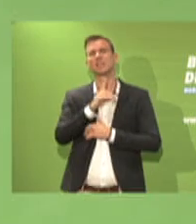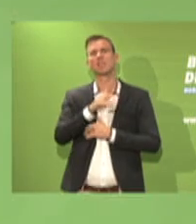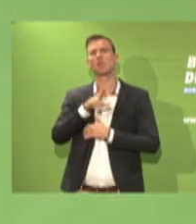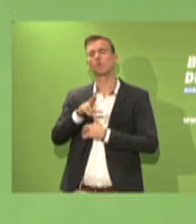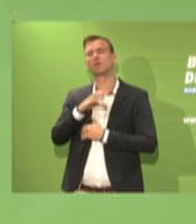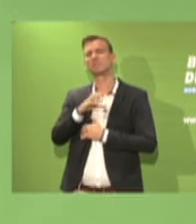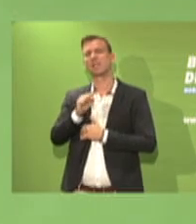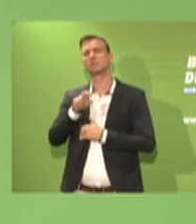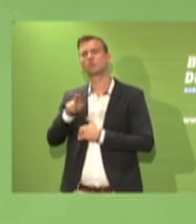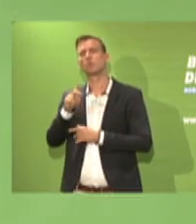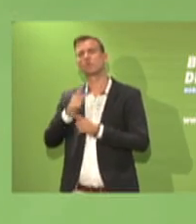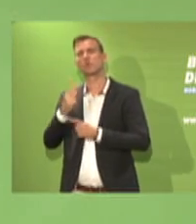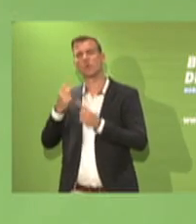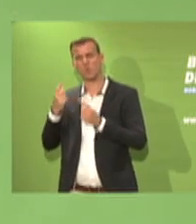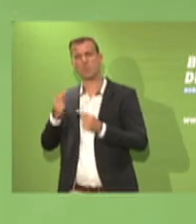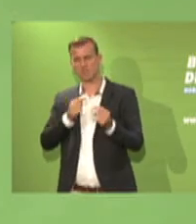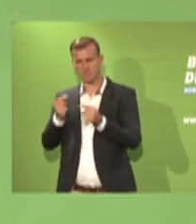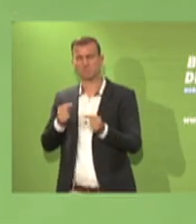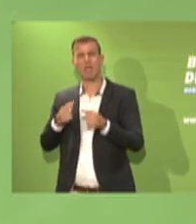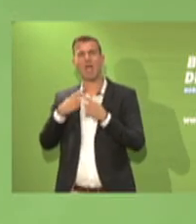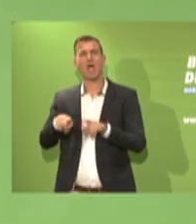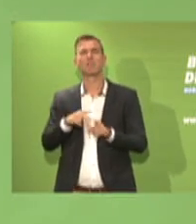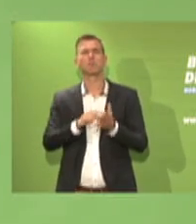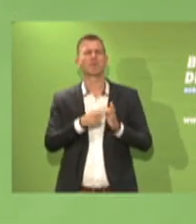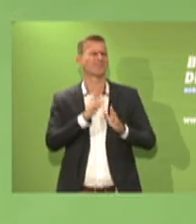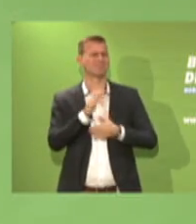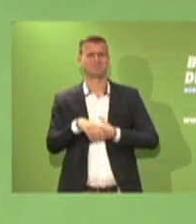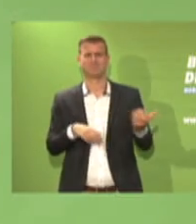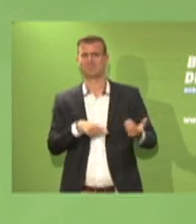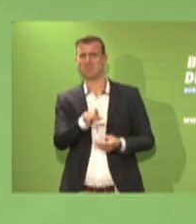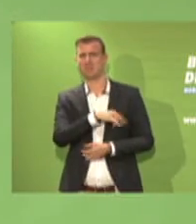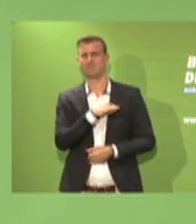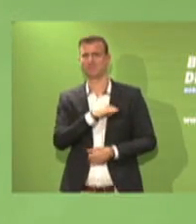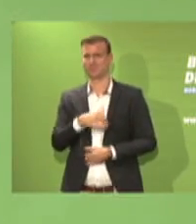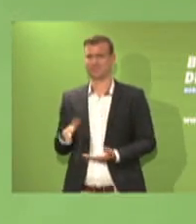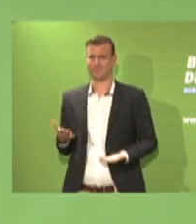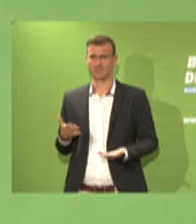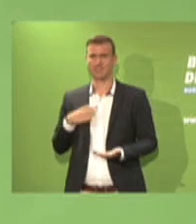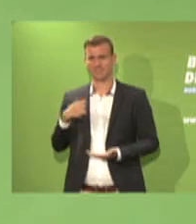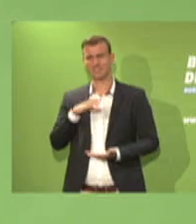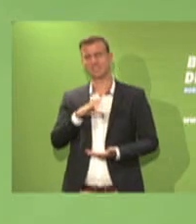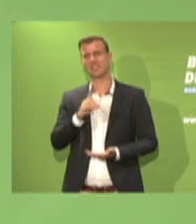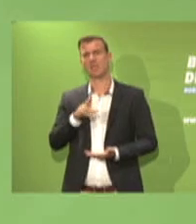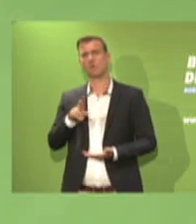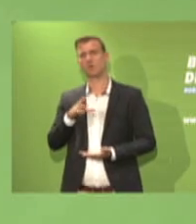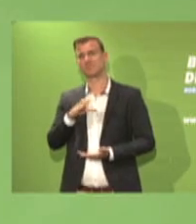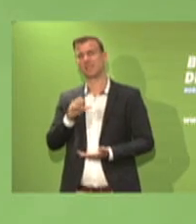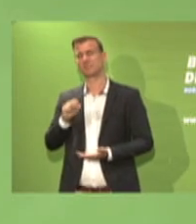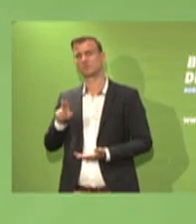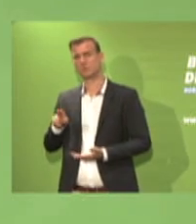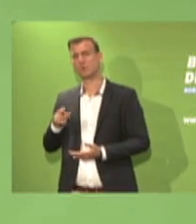Grüne. Andere anderen politischen Kräfte spielen ja eigentlich keine Rolle. Wir sind diejenigen, die hier CDU, CSU und